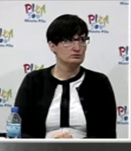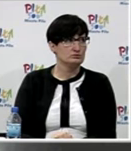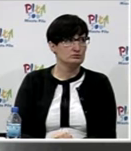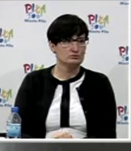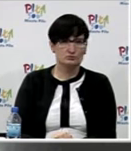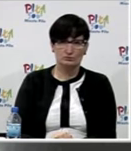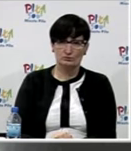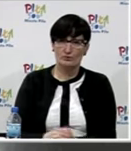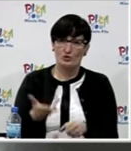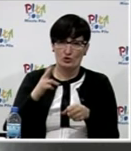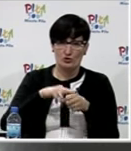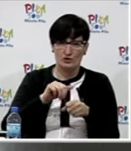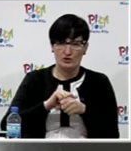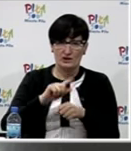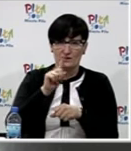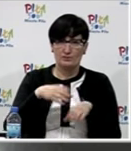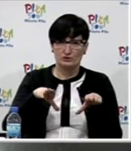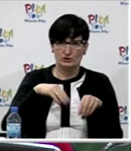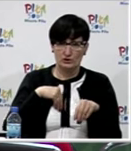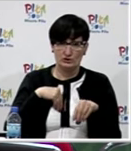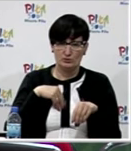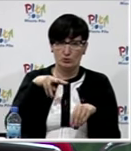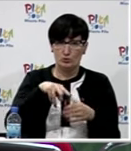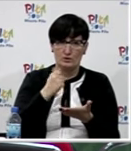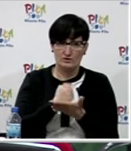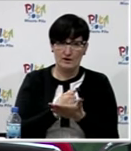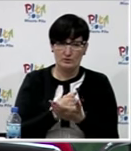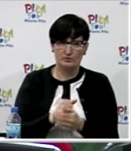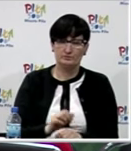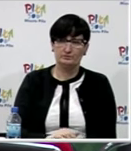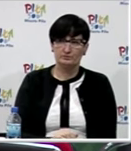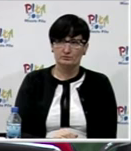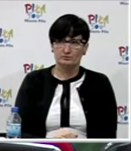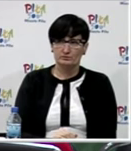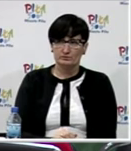Kto z pań i panów radnych jest za przyjęciem uchwały w sprawie zmiany wieloletniej prognozy finansowej na lata